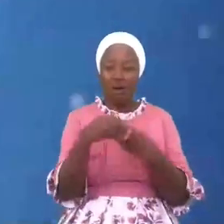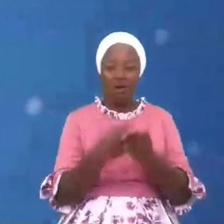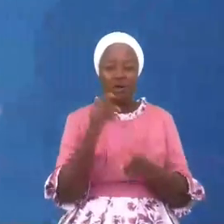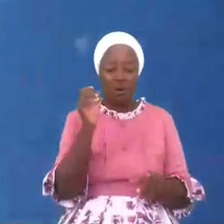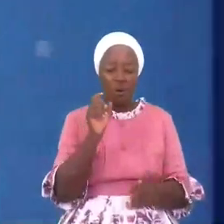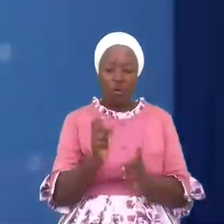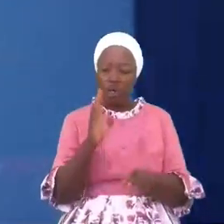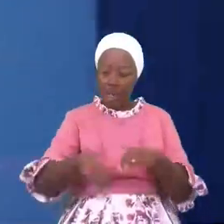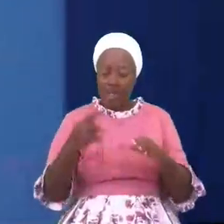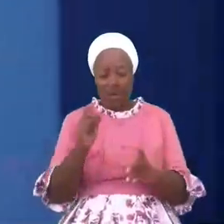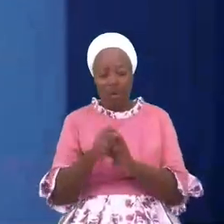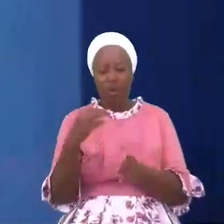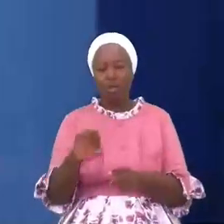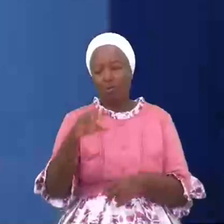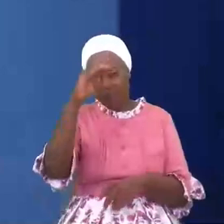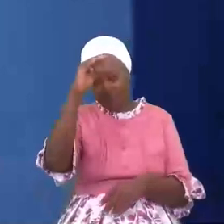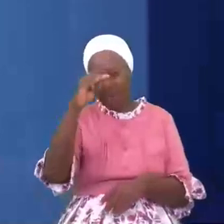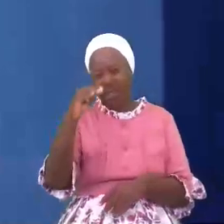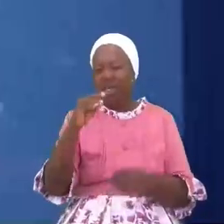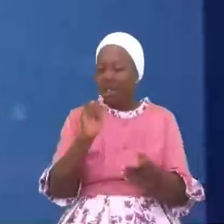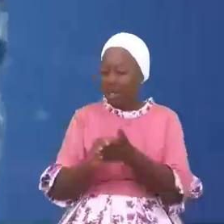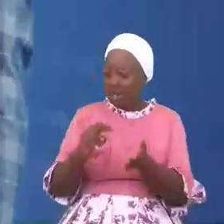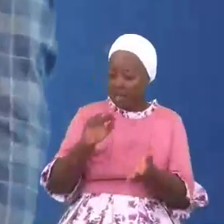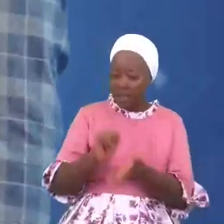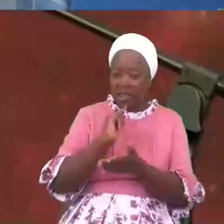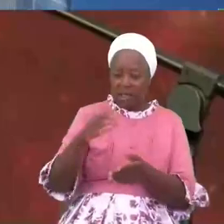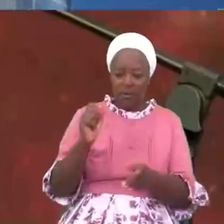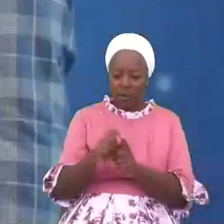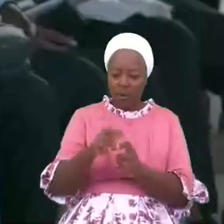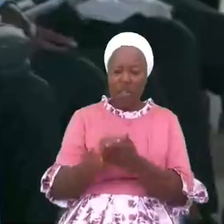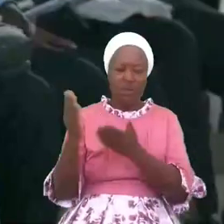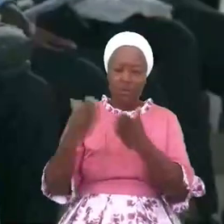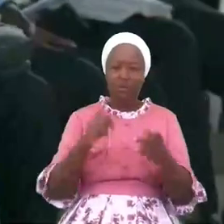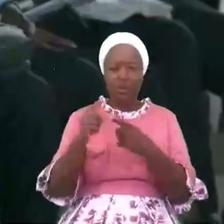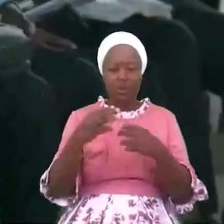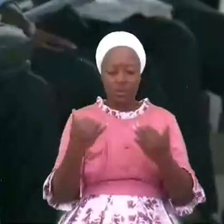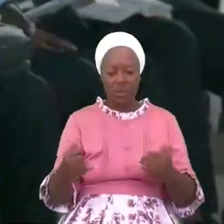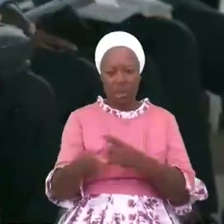vous parvient aujourd'hui. C'est cet Évangile incorruptible va sauver ton âme.